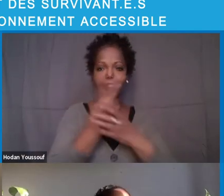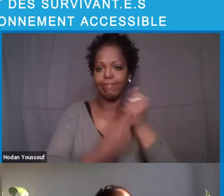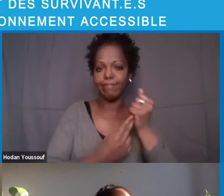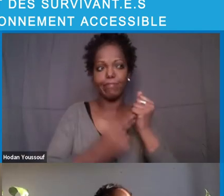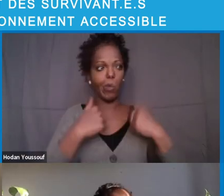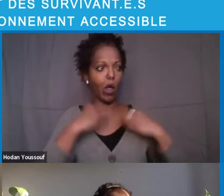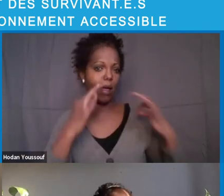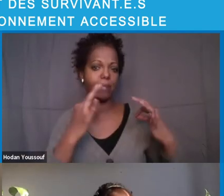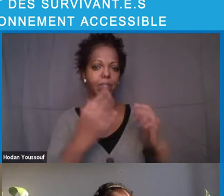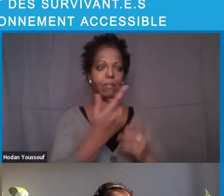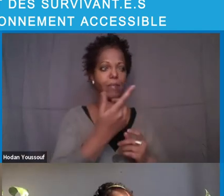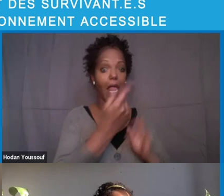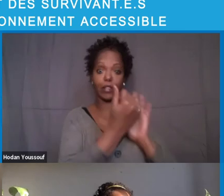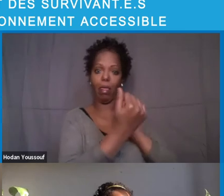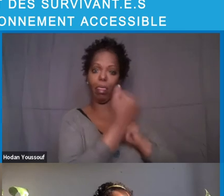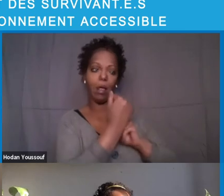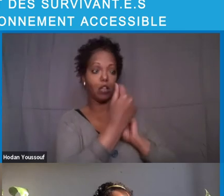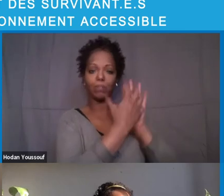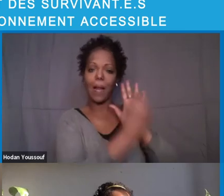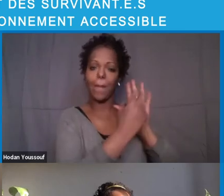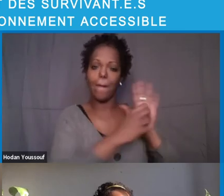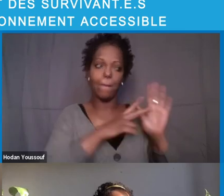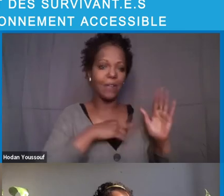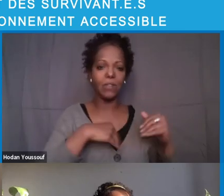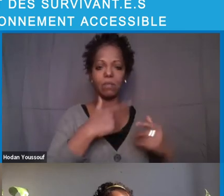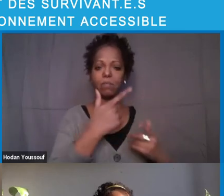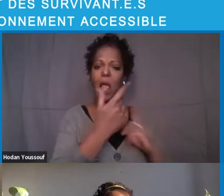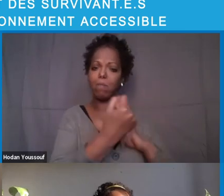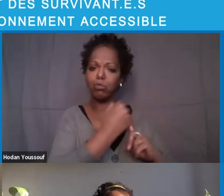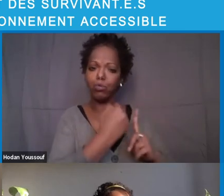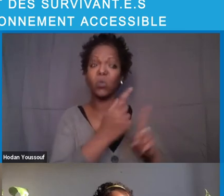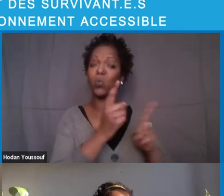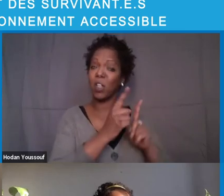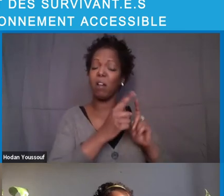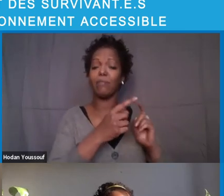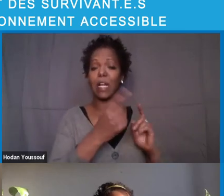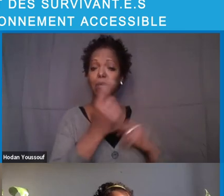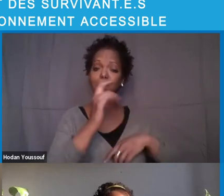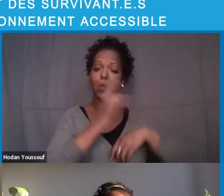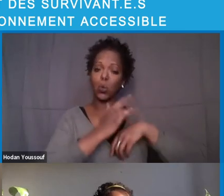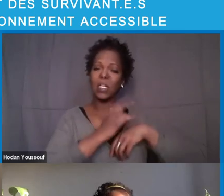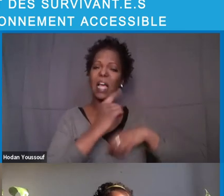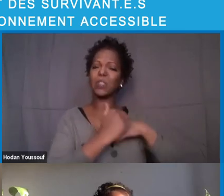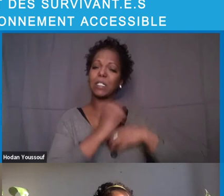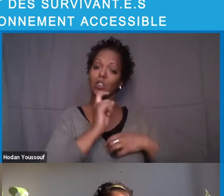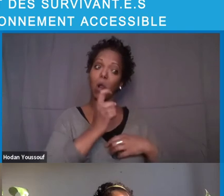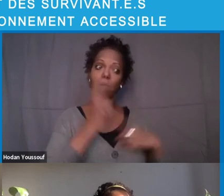femmes qui émigrent ici ne savent pas lire, ils se laissent